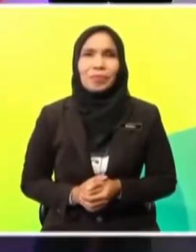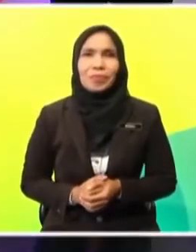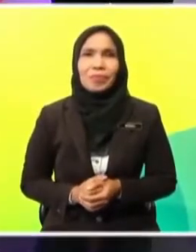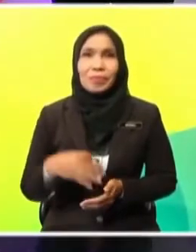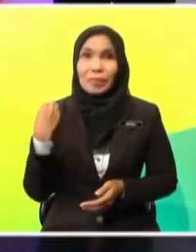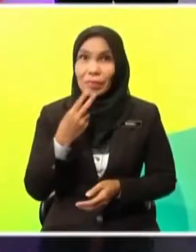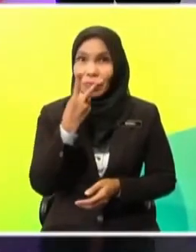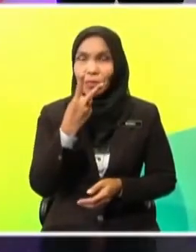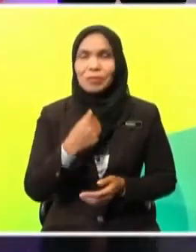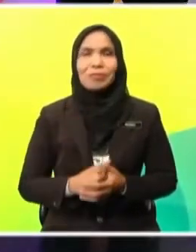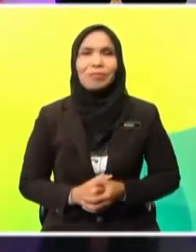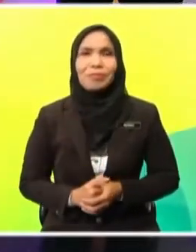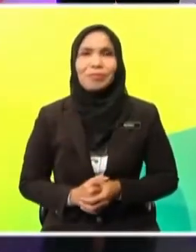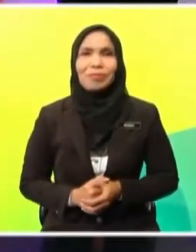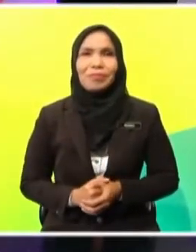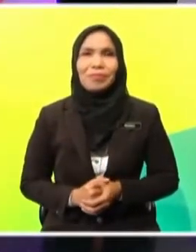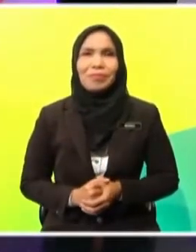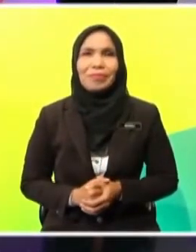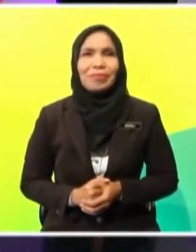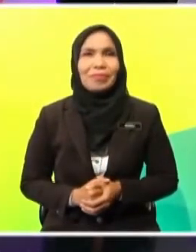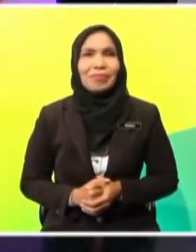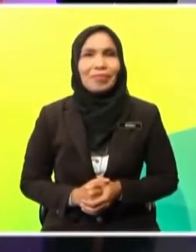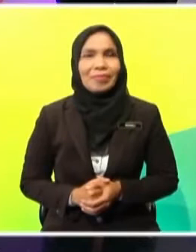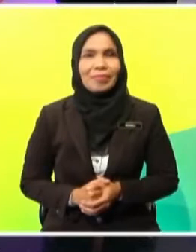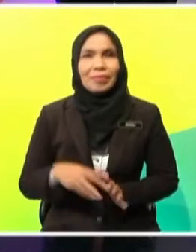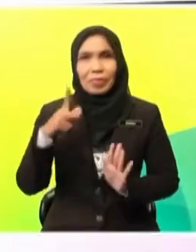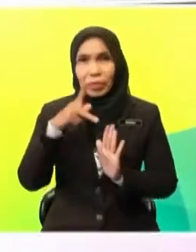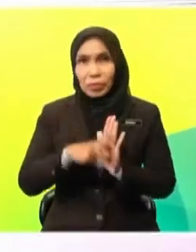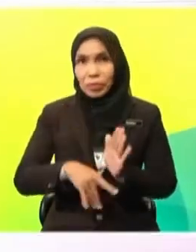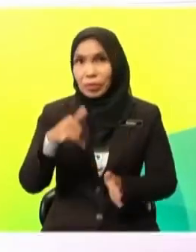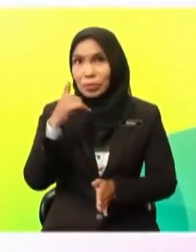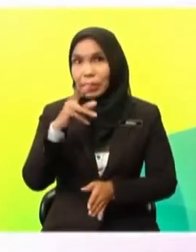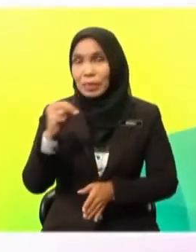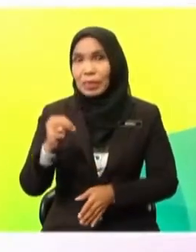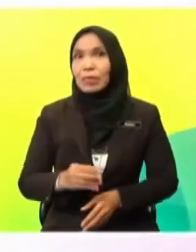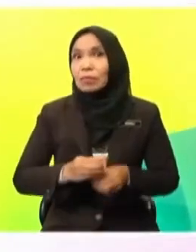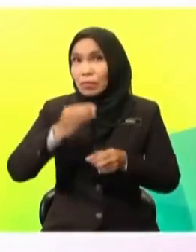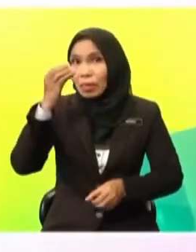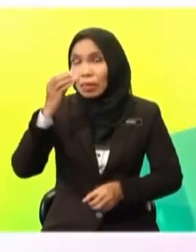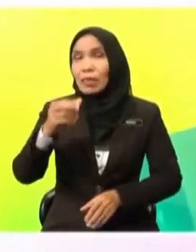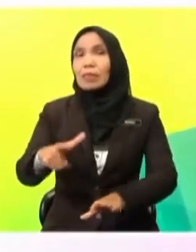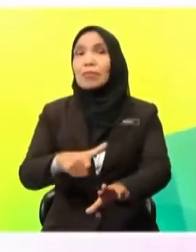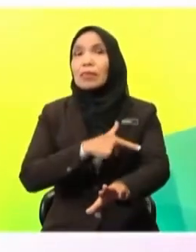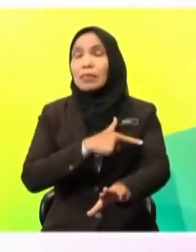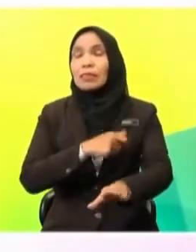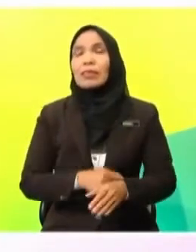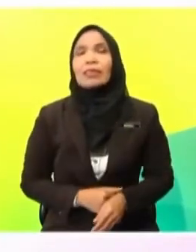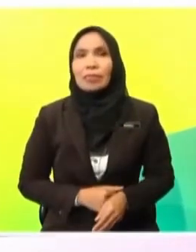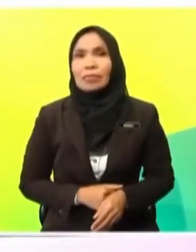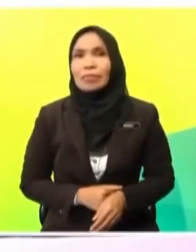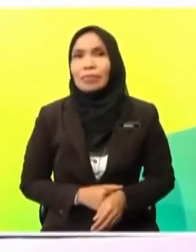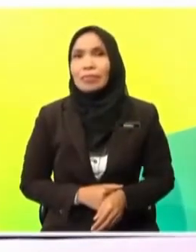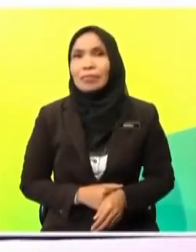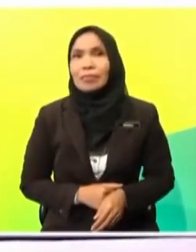Ayah yang kedua coba kayu gacor permainan galah panjang paling populer bye